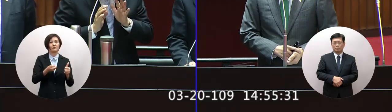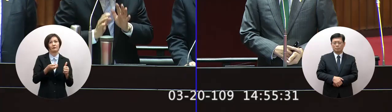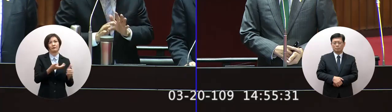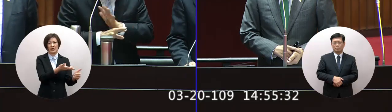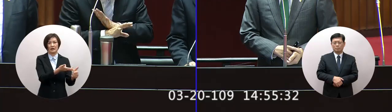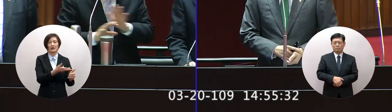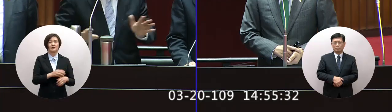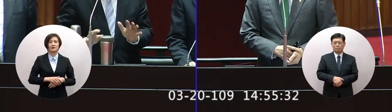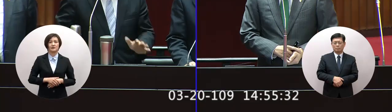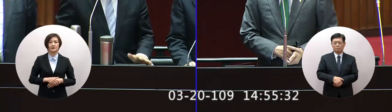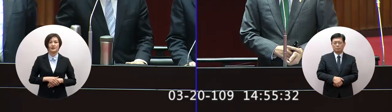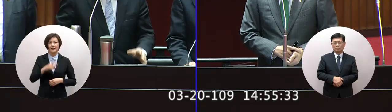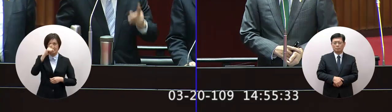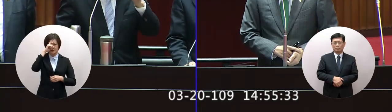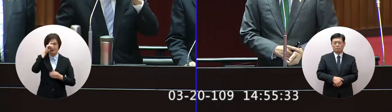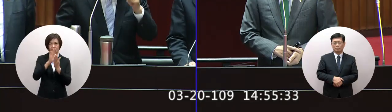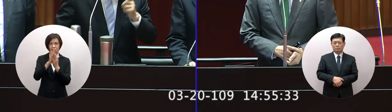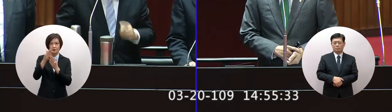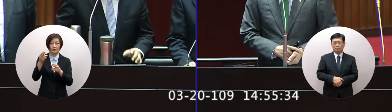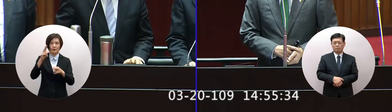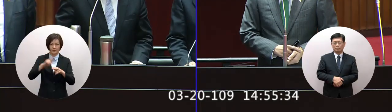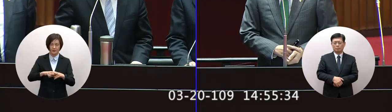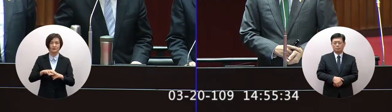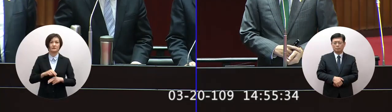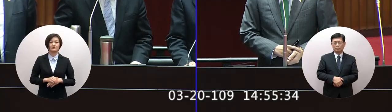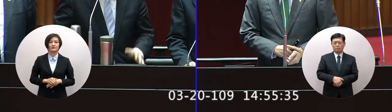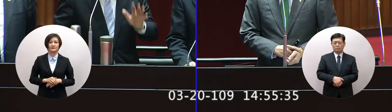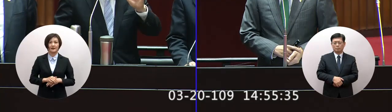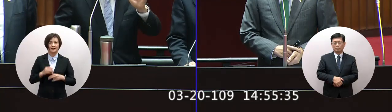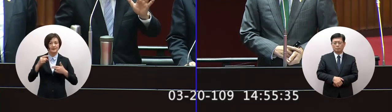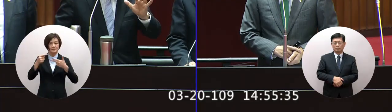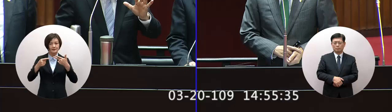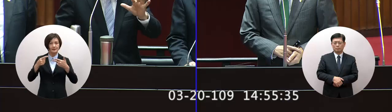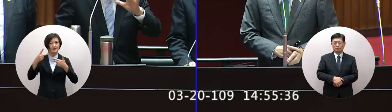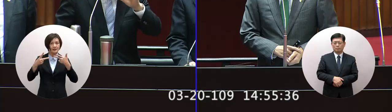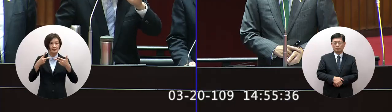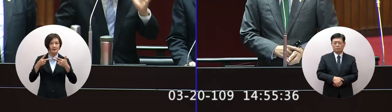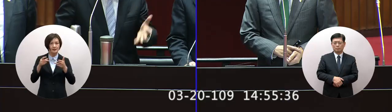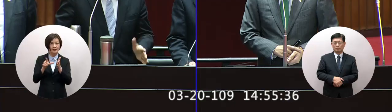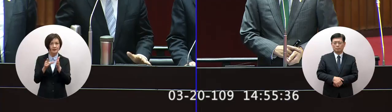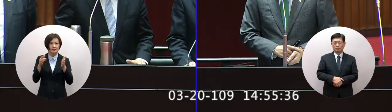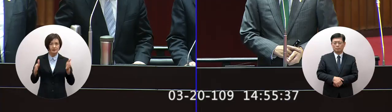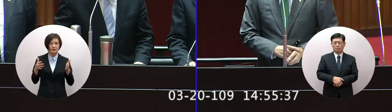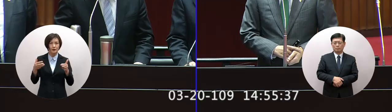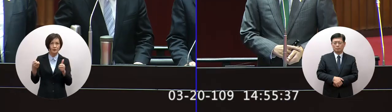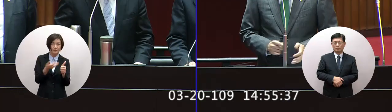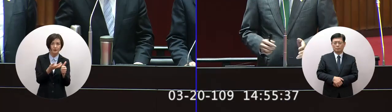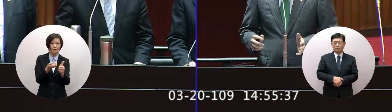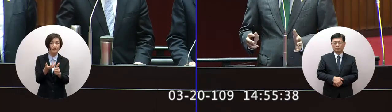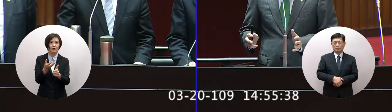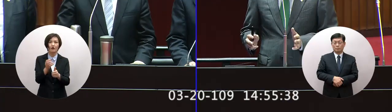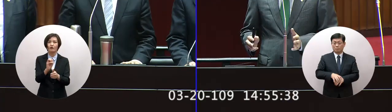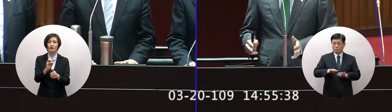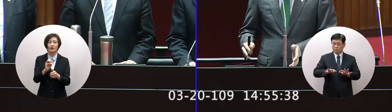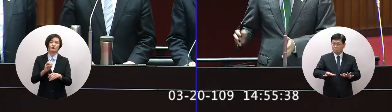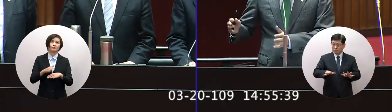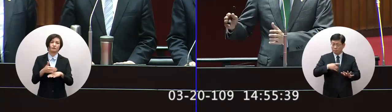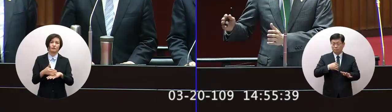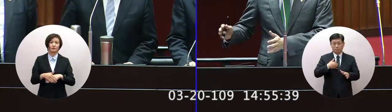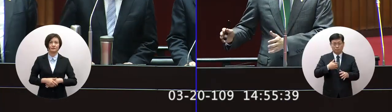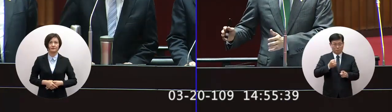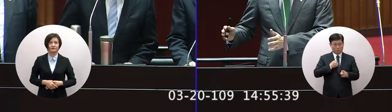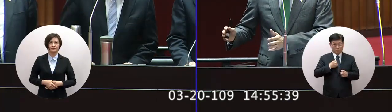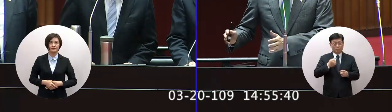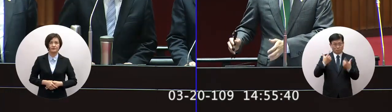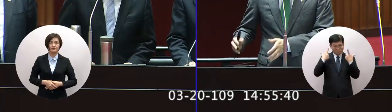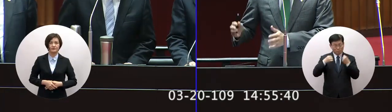我们期待不要再发生，能够度过这两个礼拜，不要影响这么多的孩子。 所以目前来讲还照原